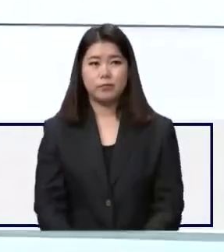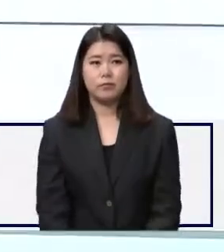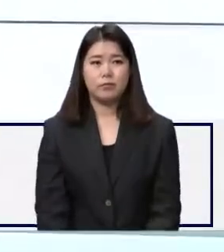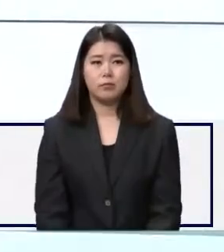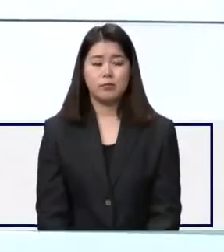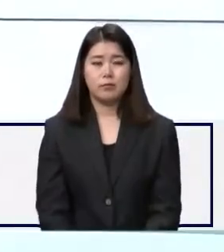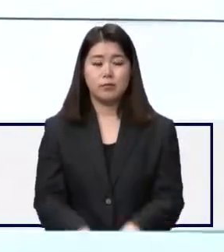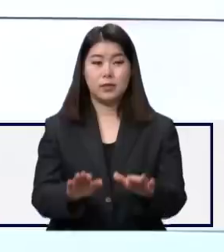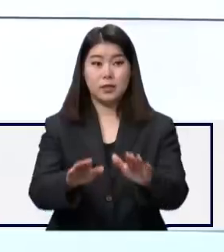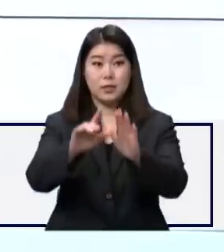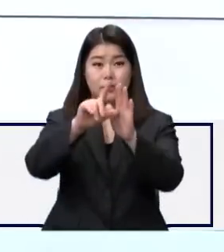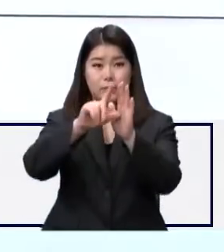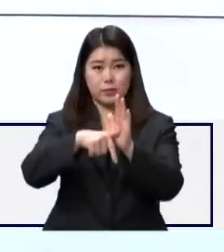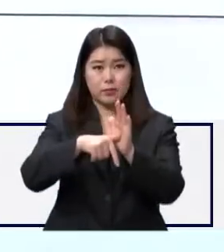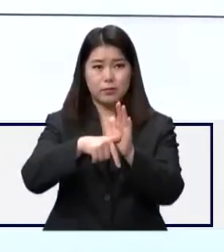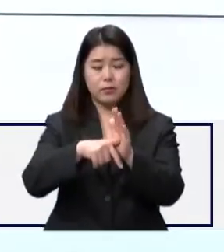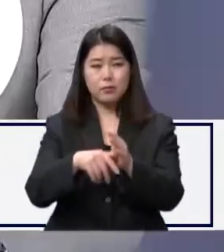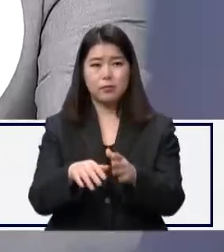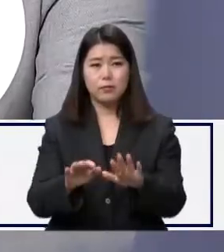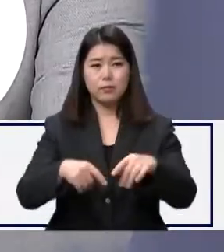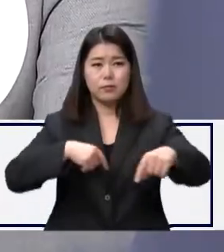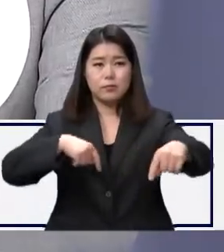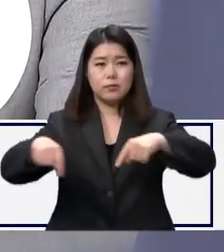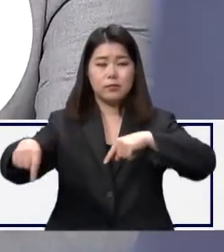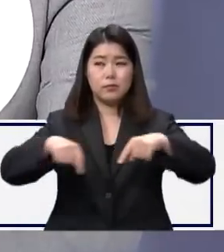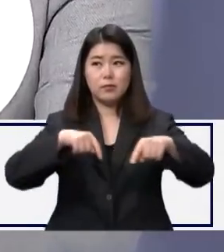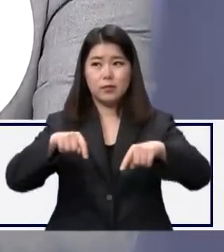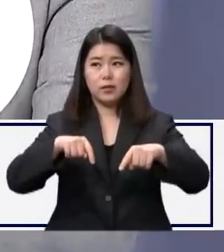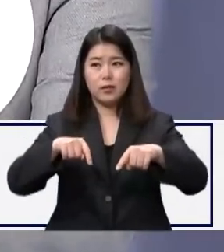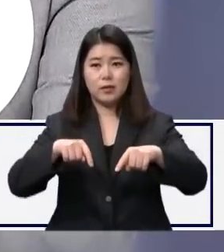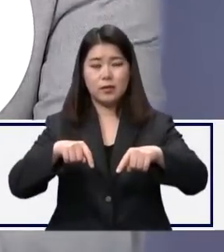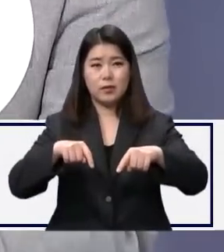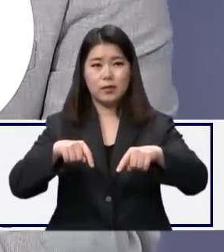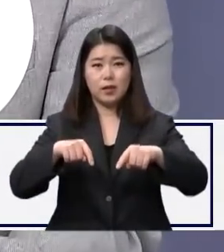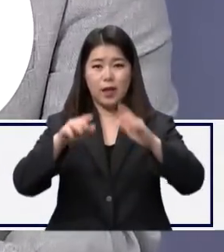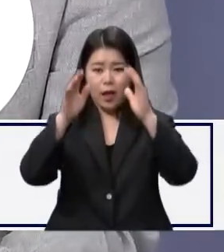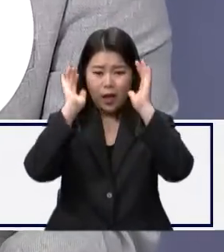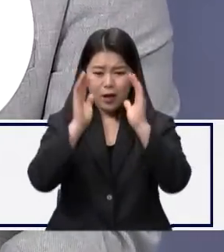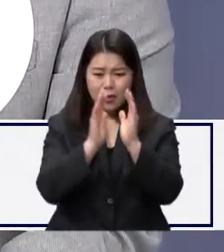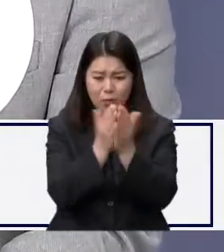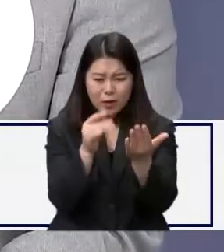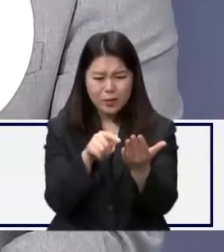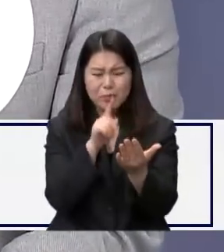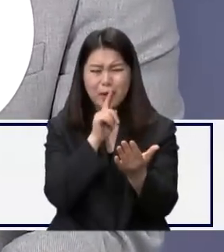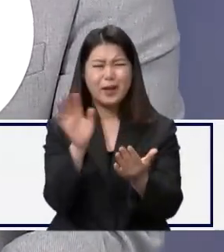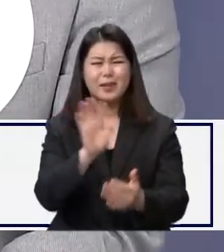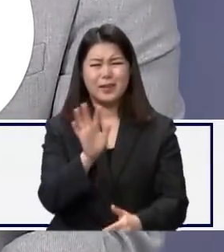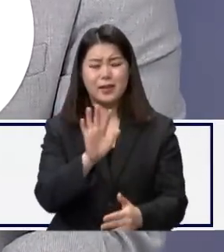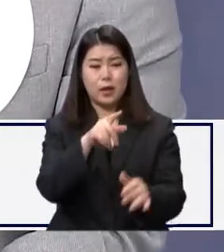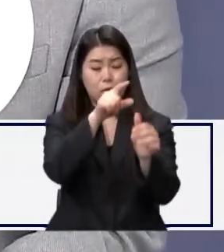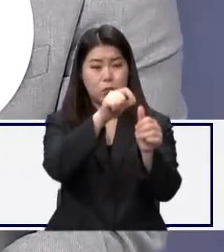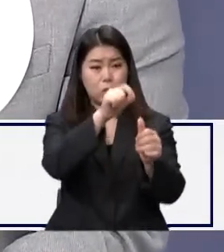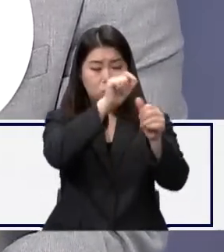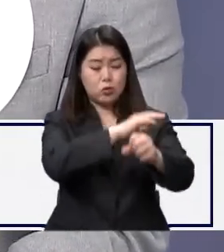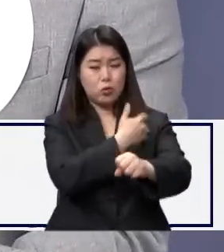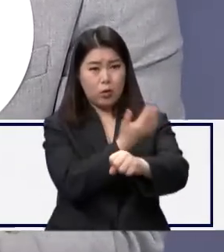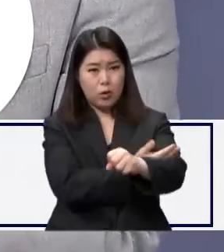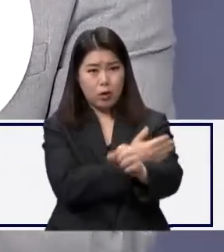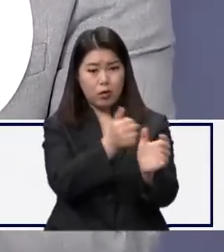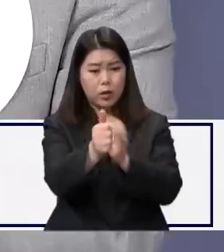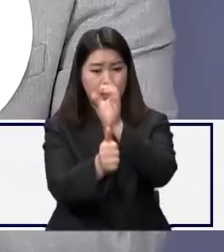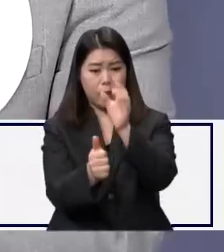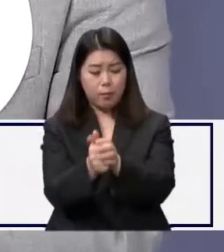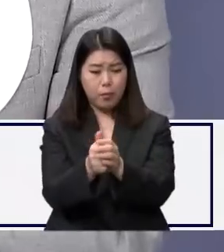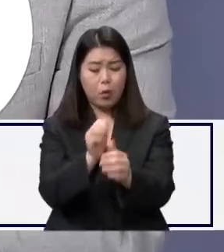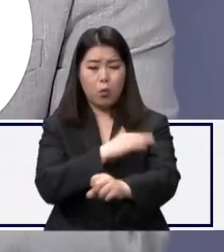지금이 시점에서 그 우리가 정치학 교과서에서 볼 이야기를 듣고 싶은게 아닙니다 당연히 선출 권력이 임명